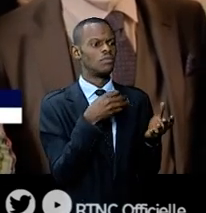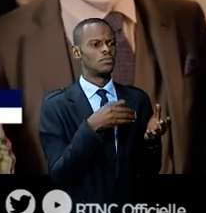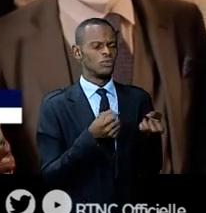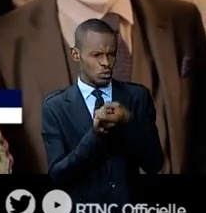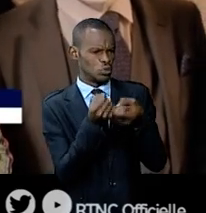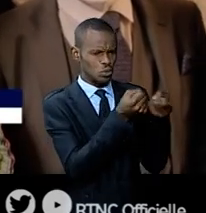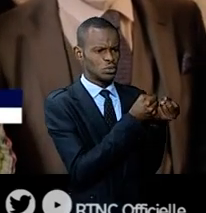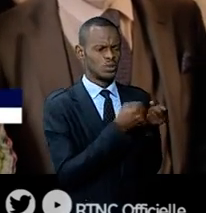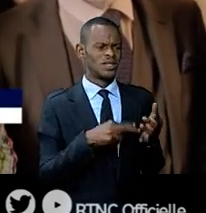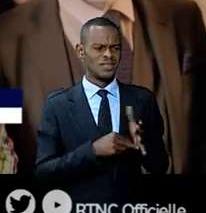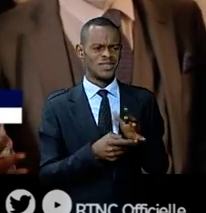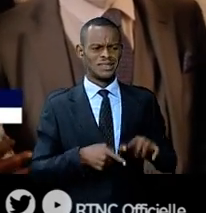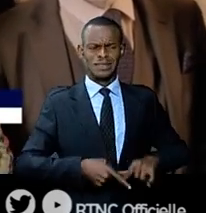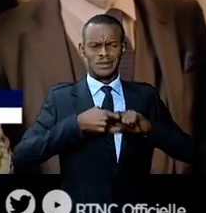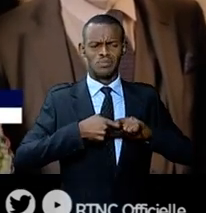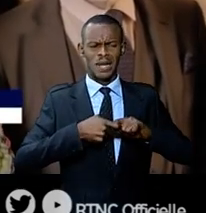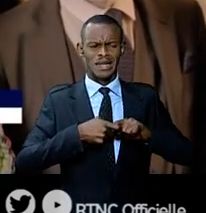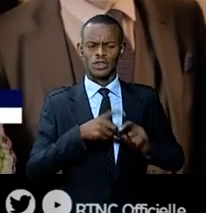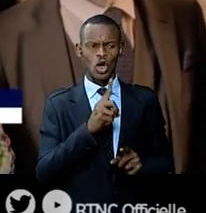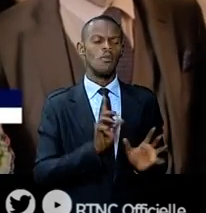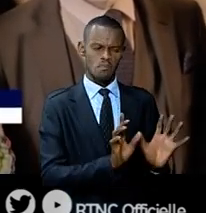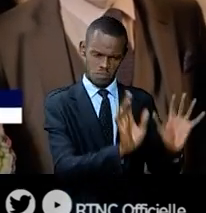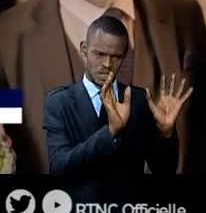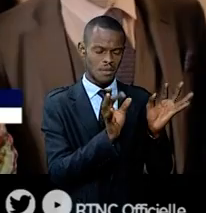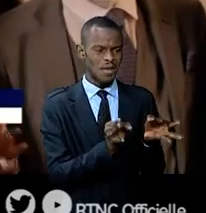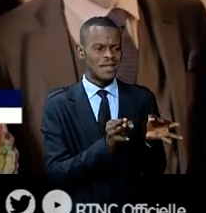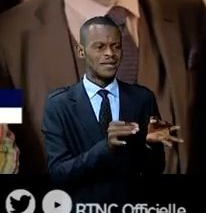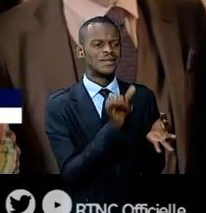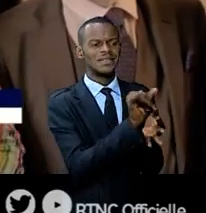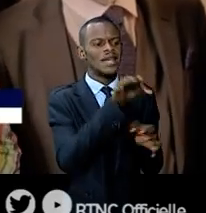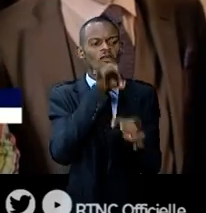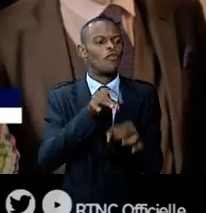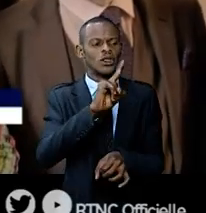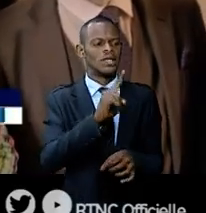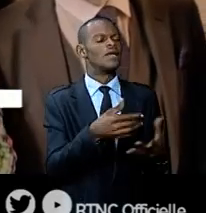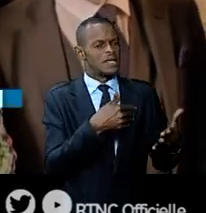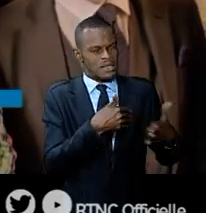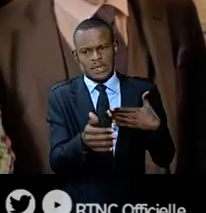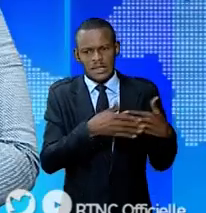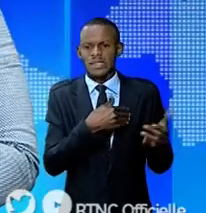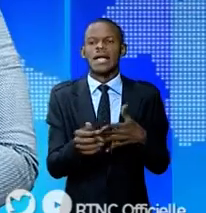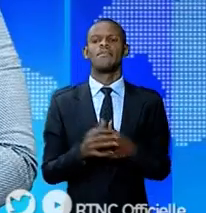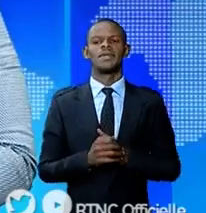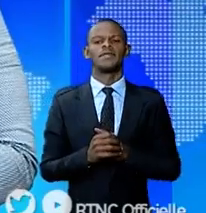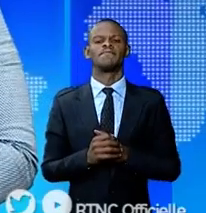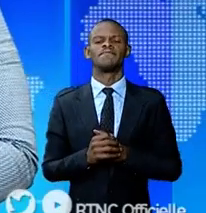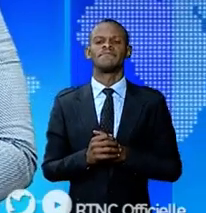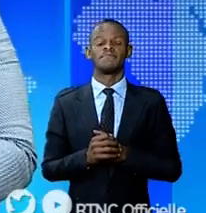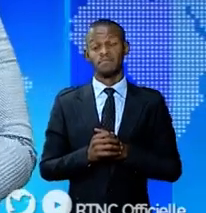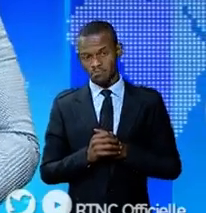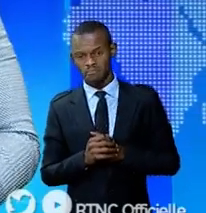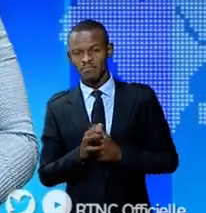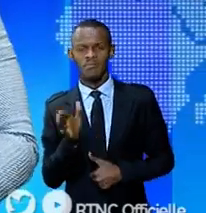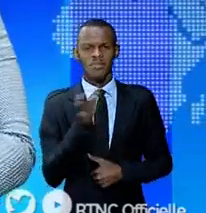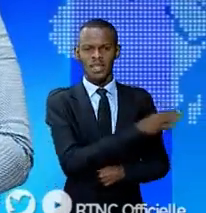tous d'accord que ce ne sera pas le congrès, mais les assises de Moanda vont se tenir, ça sera dans un autre format. Le